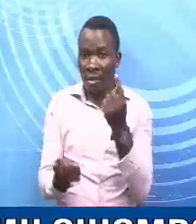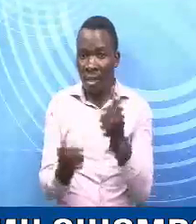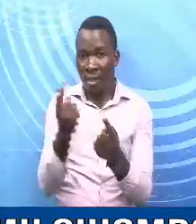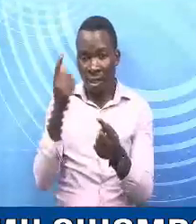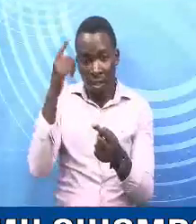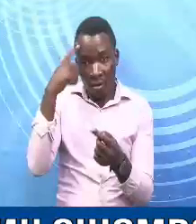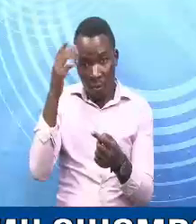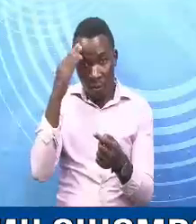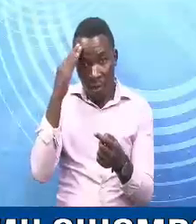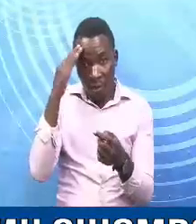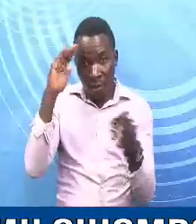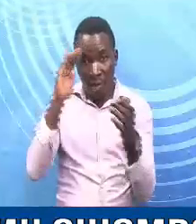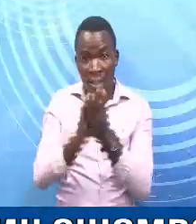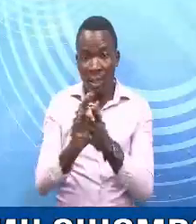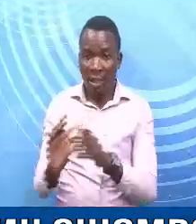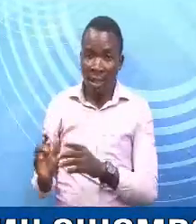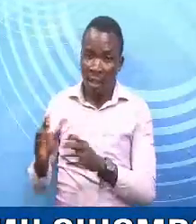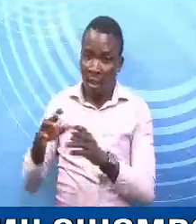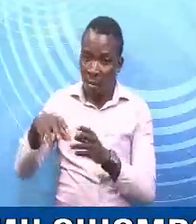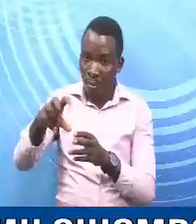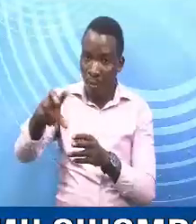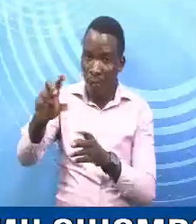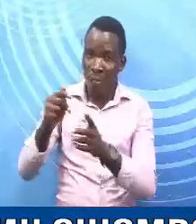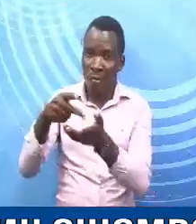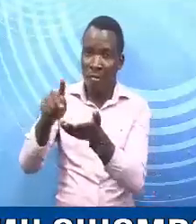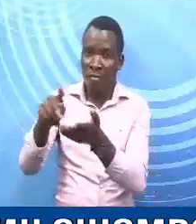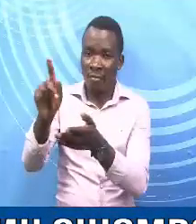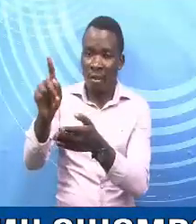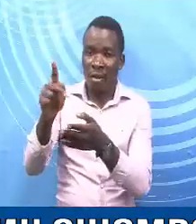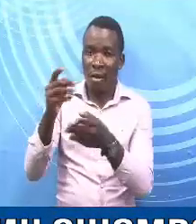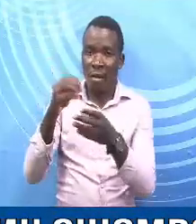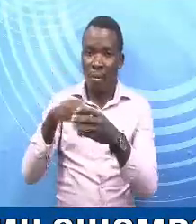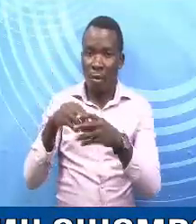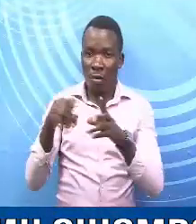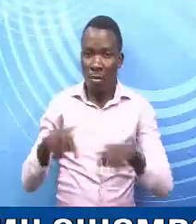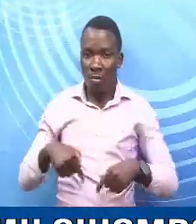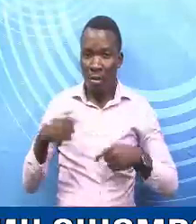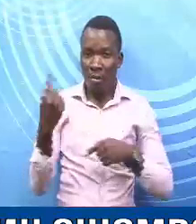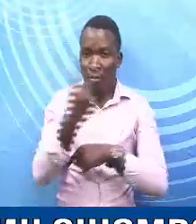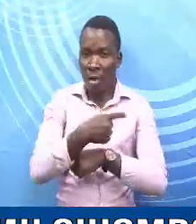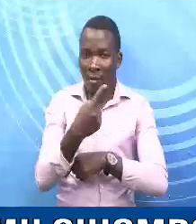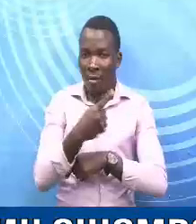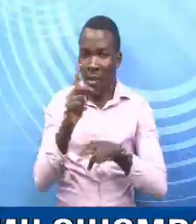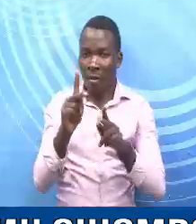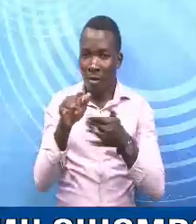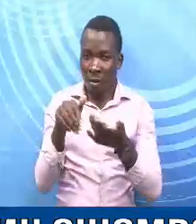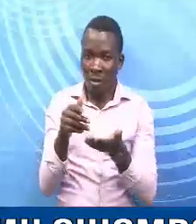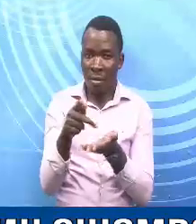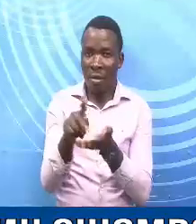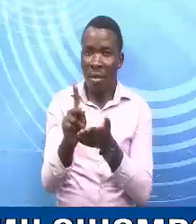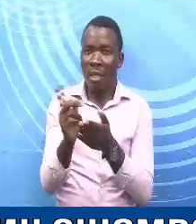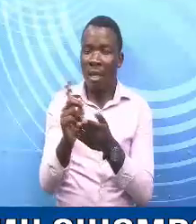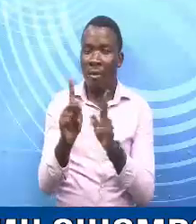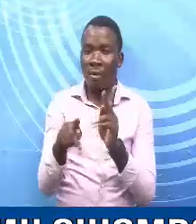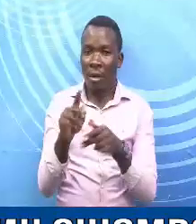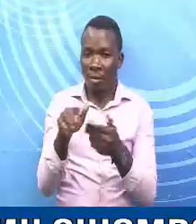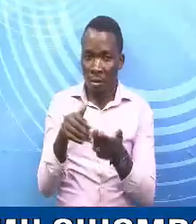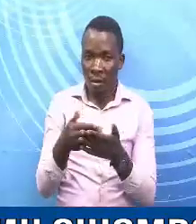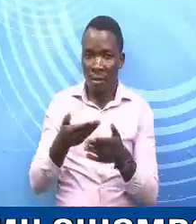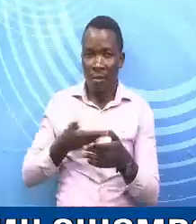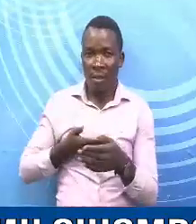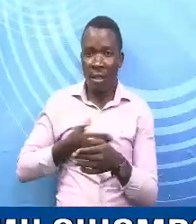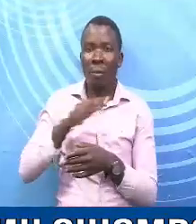tumwizeye tujya kubigurirayo mu buzima bwa buri munsi nta muntu utabigura ntabwo abantu bose ariko bagira umwanda.